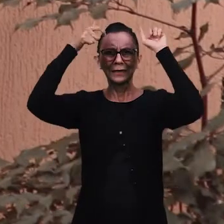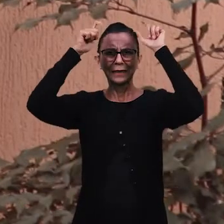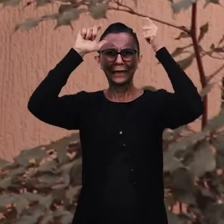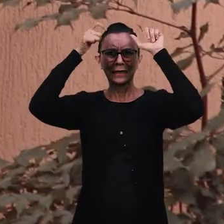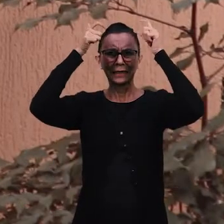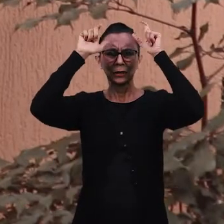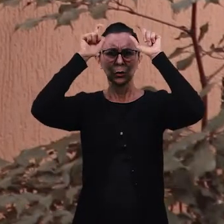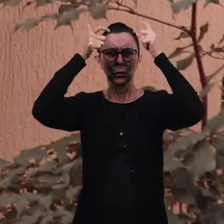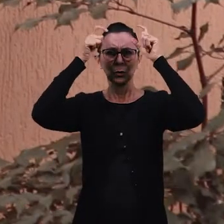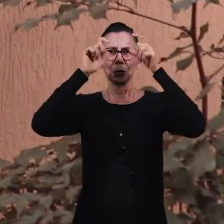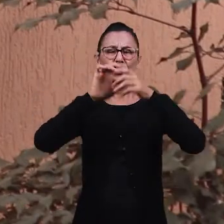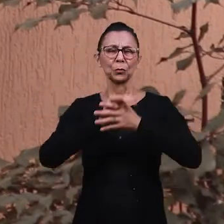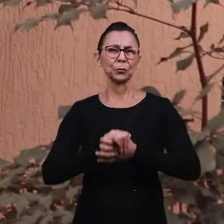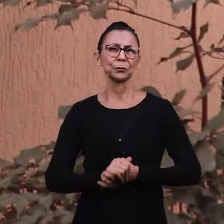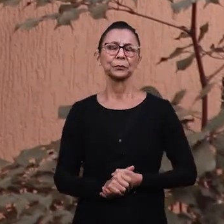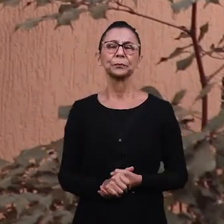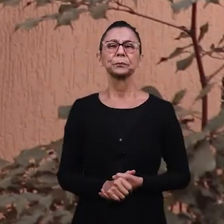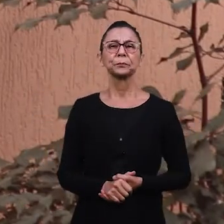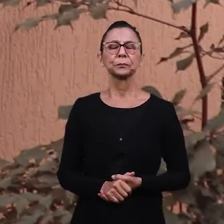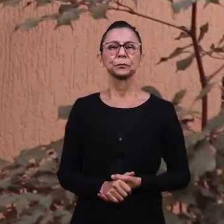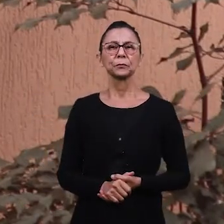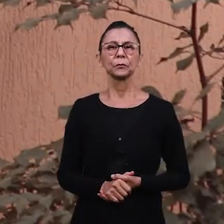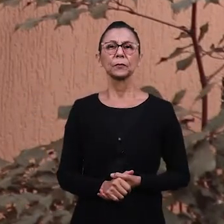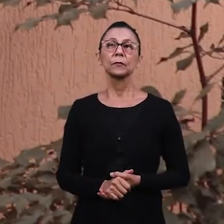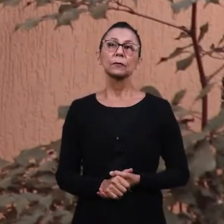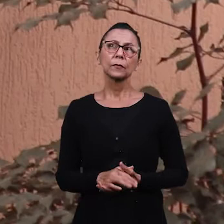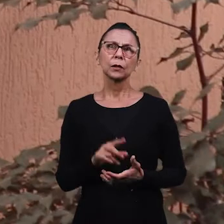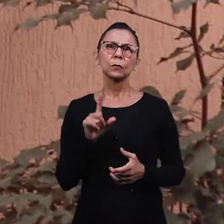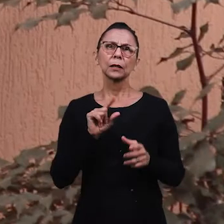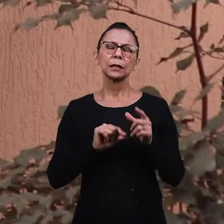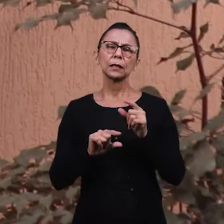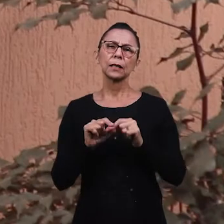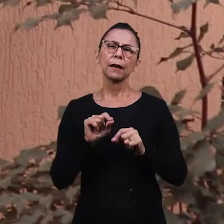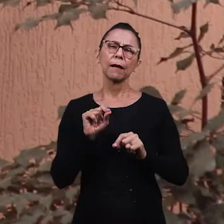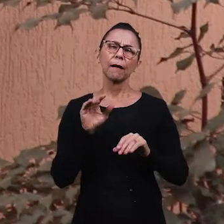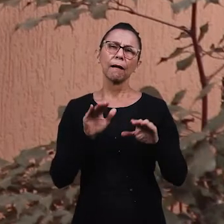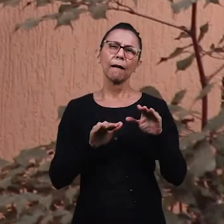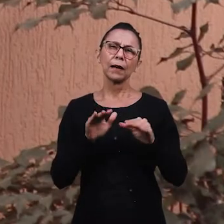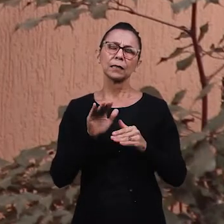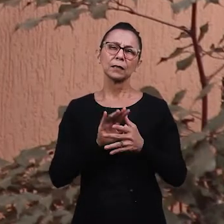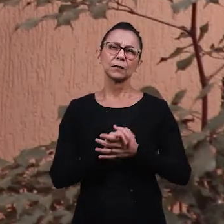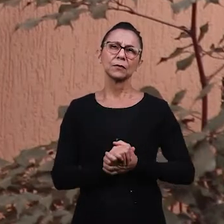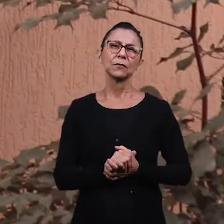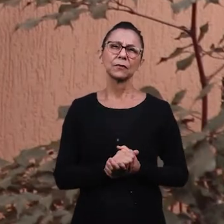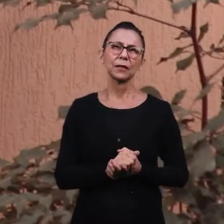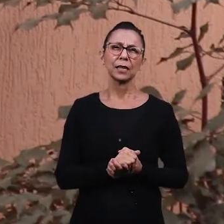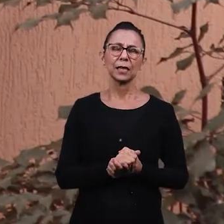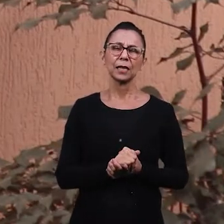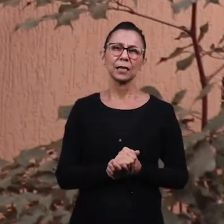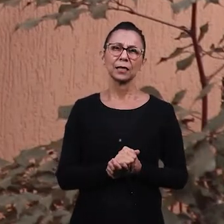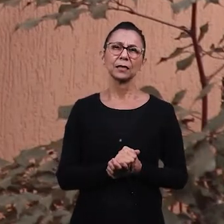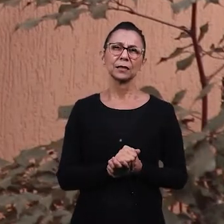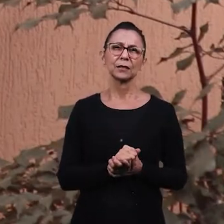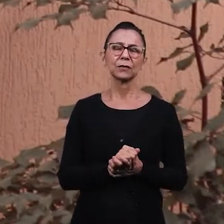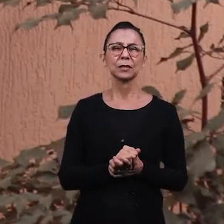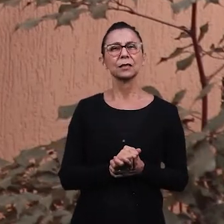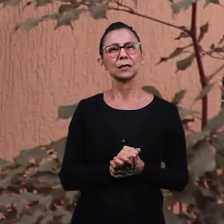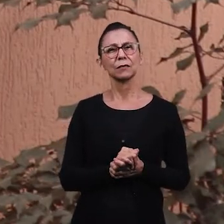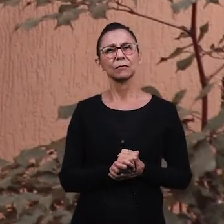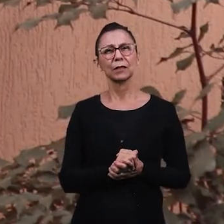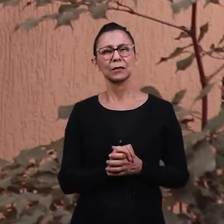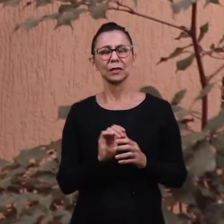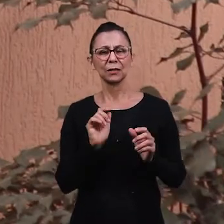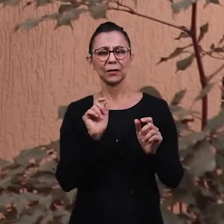avec la maîtresse, le problème sociaux de l'enfant et le disturbe,